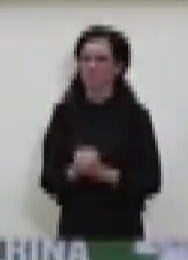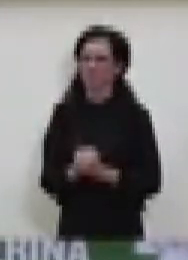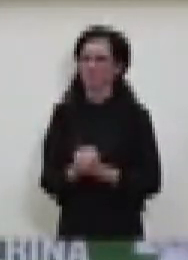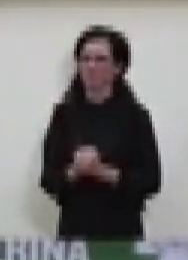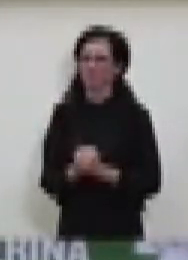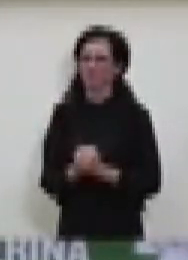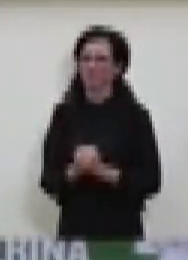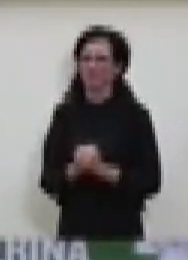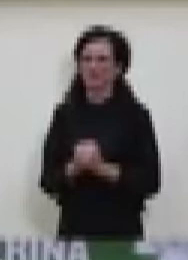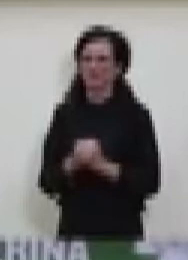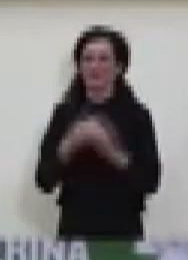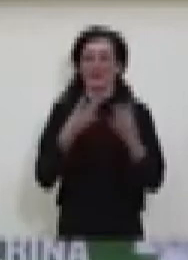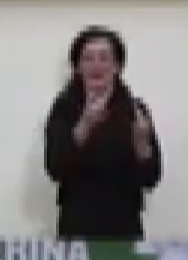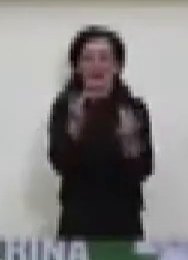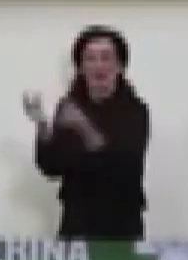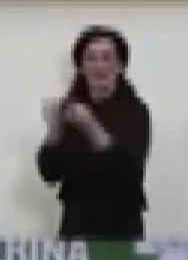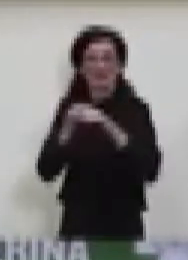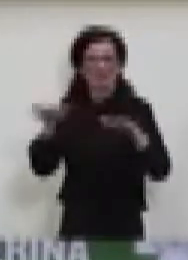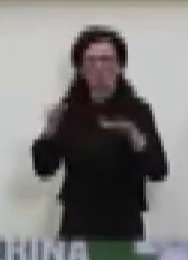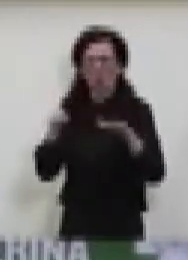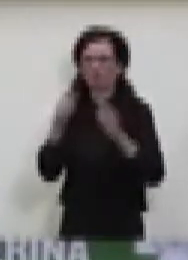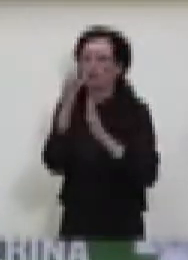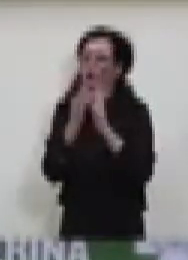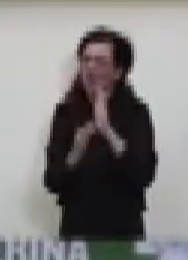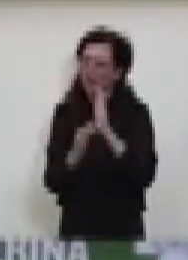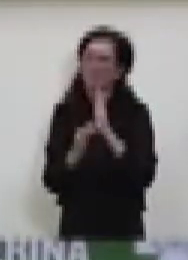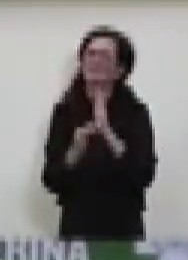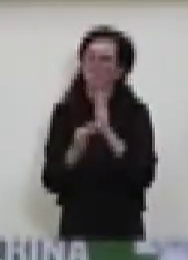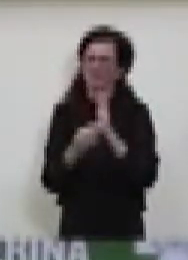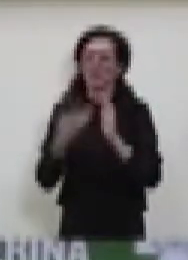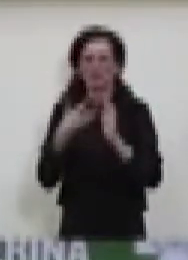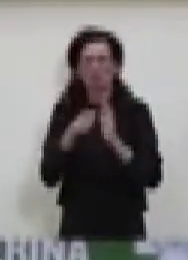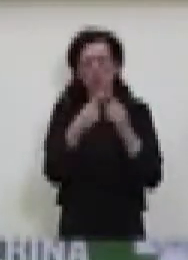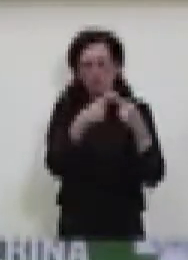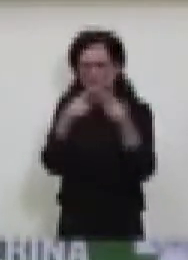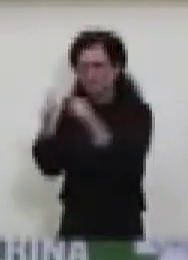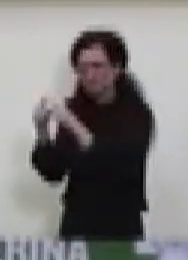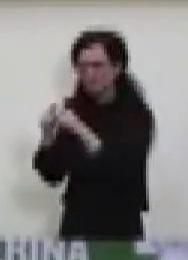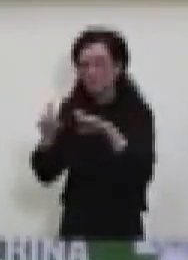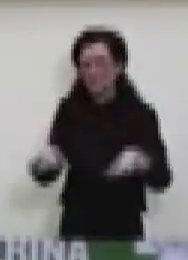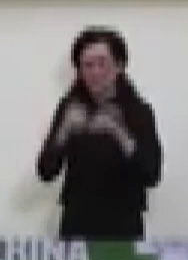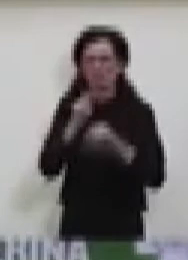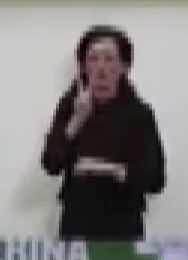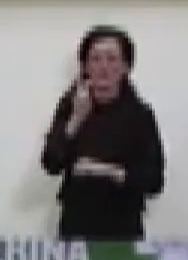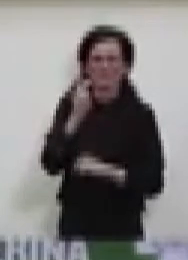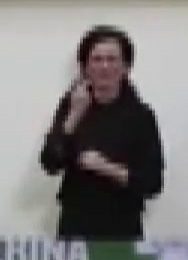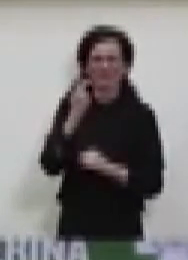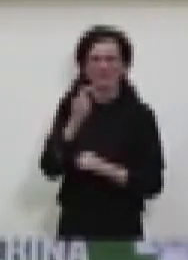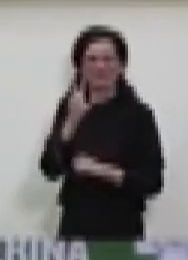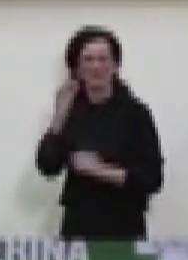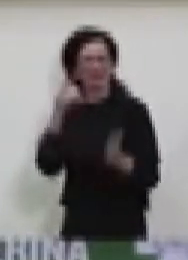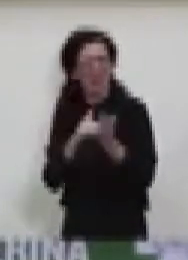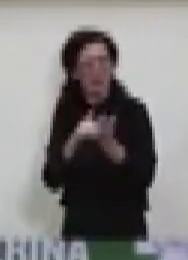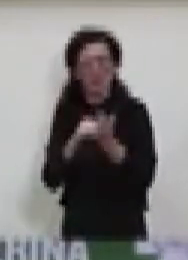sono relativamente relativamente diverse si facevano 20 30mila tamponi al giorno